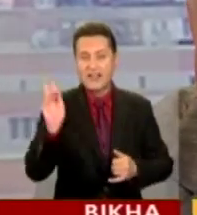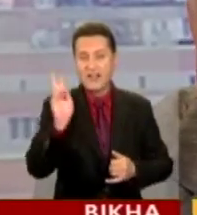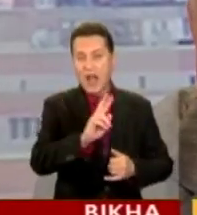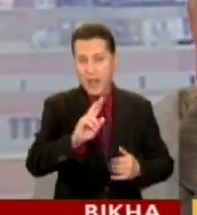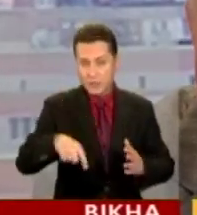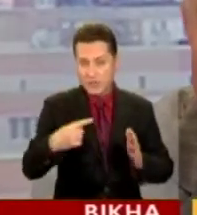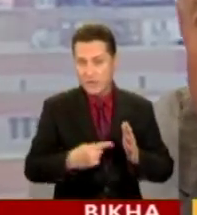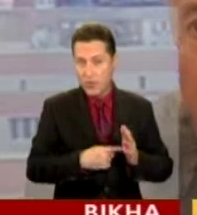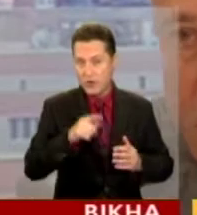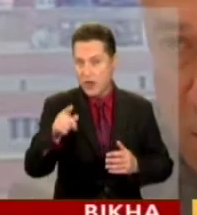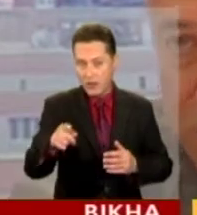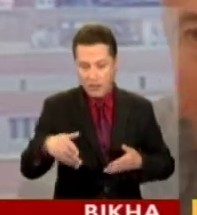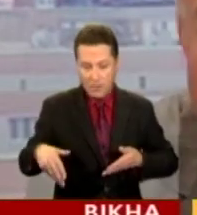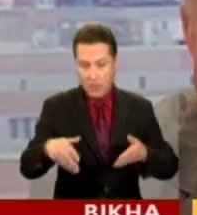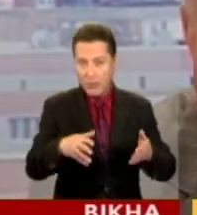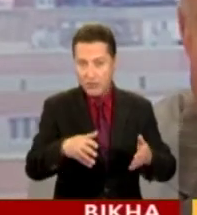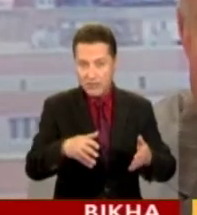городе. Их по пути